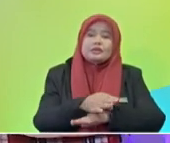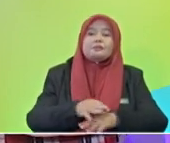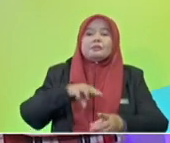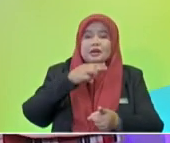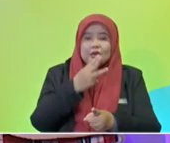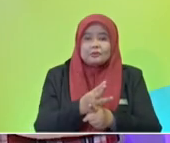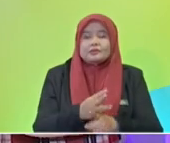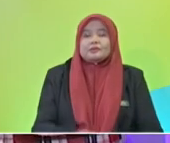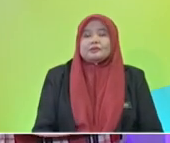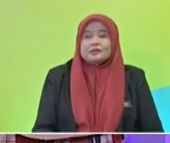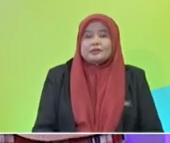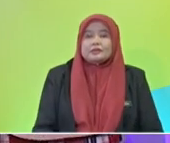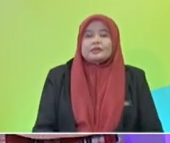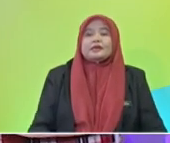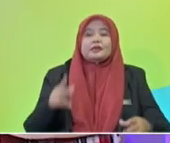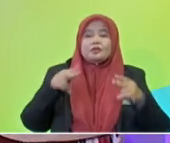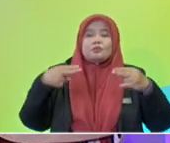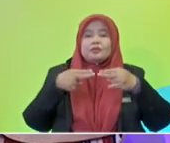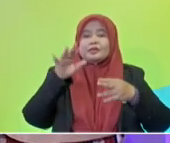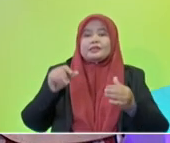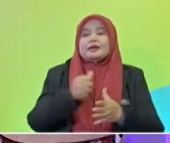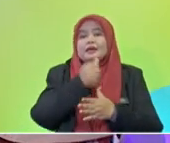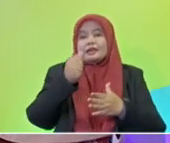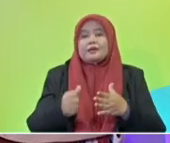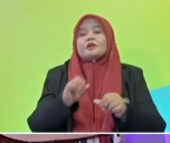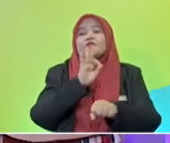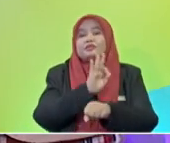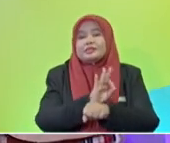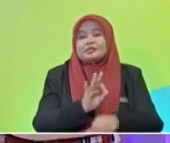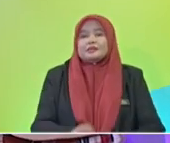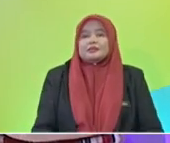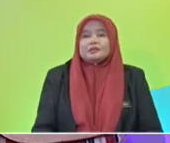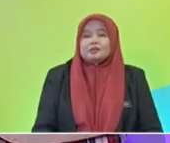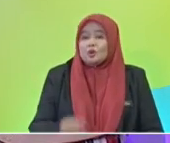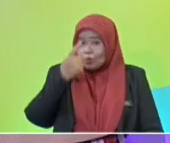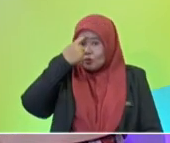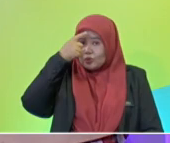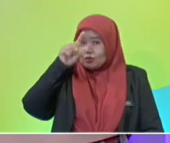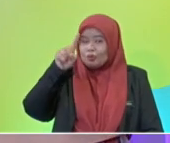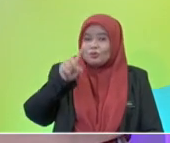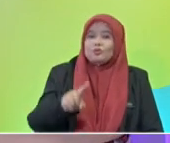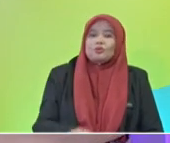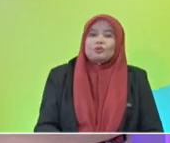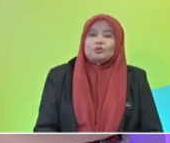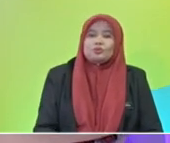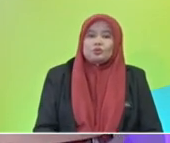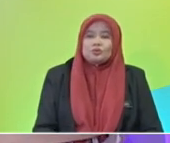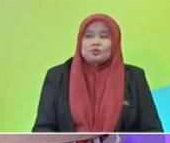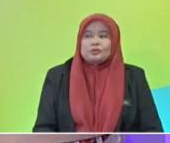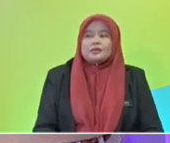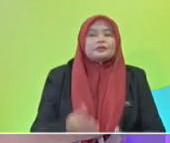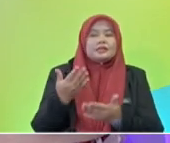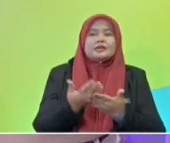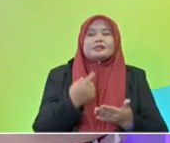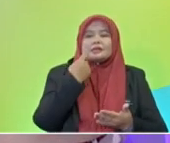dengan kata hubung kita yang terakhir kita lihat fungsinya iaitu untuk saya minta